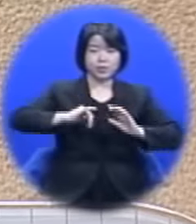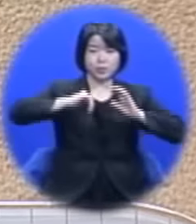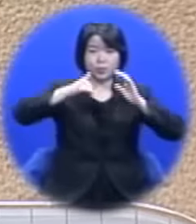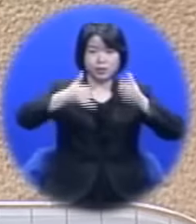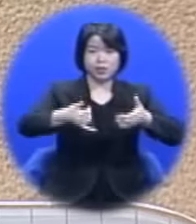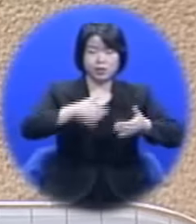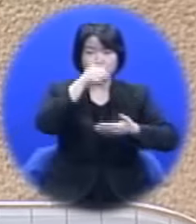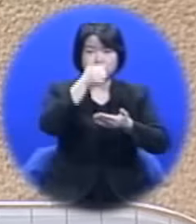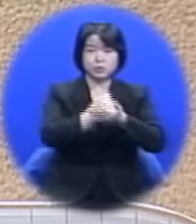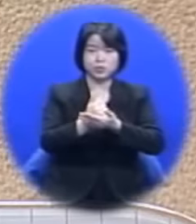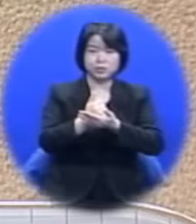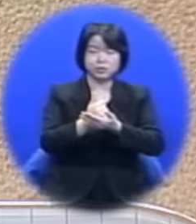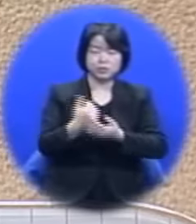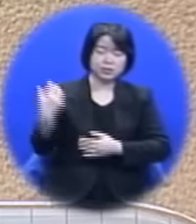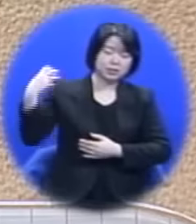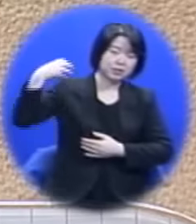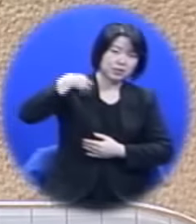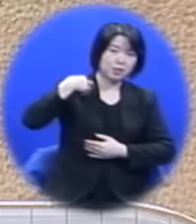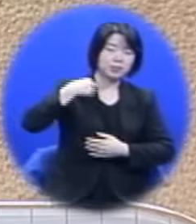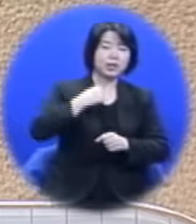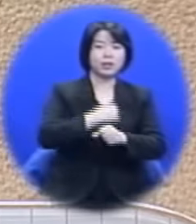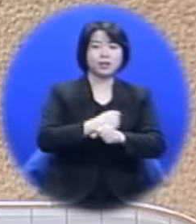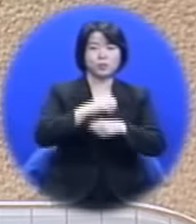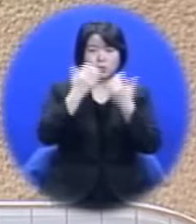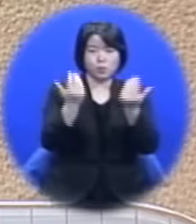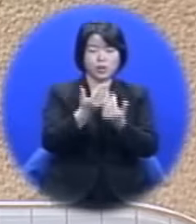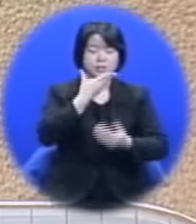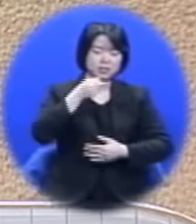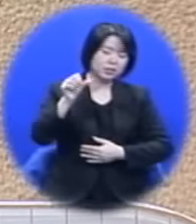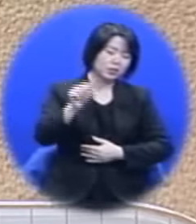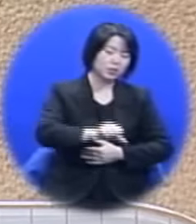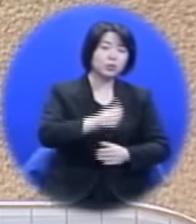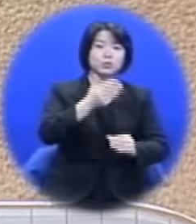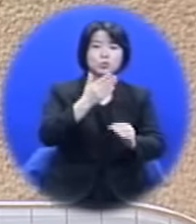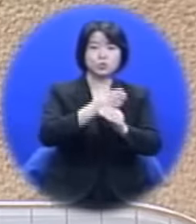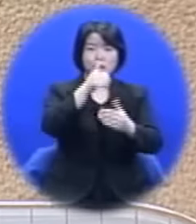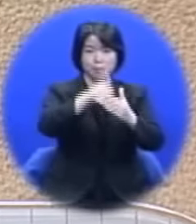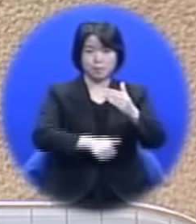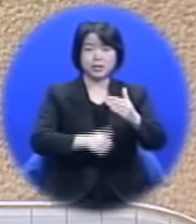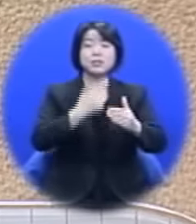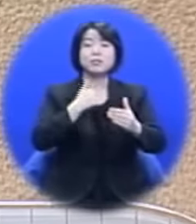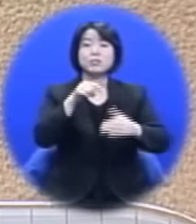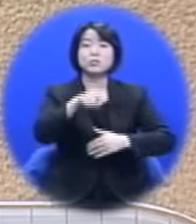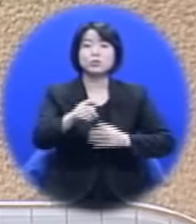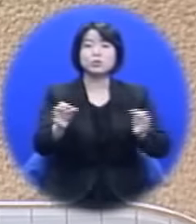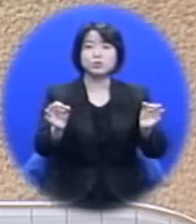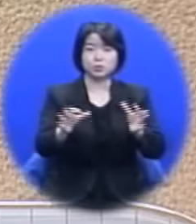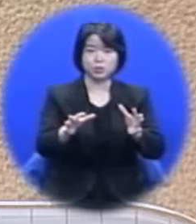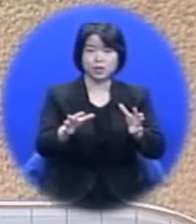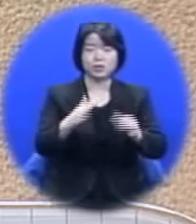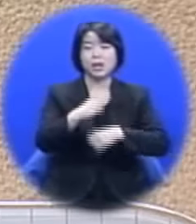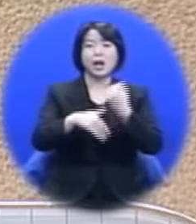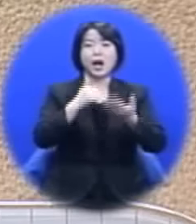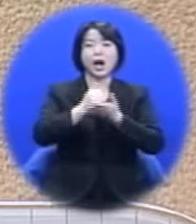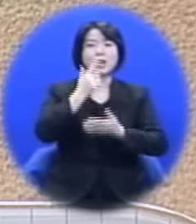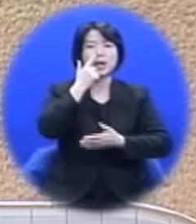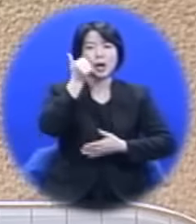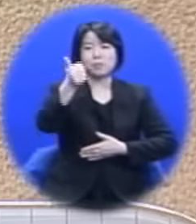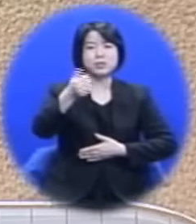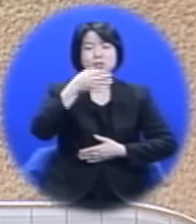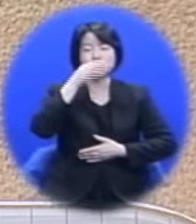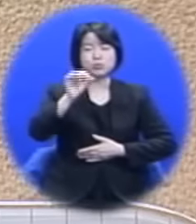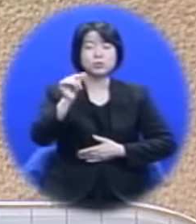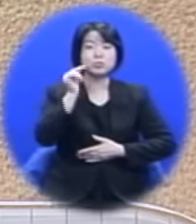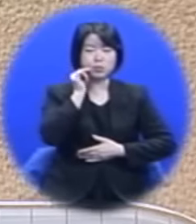뒤집어쓴 저주 완전한 저주 가운데 빠졌던 그 순간에 하나님 아버지라고 부르지